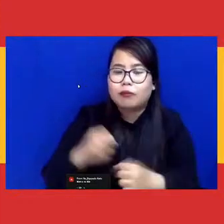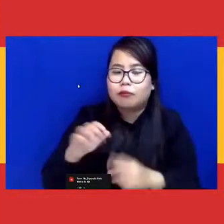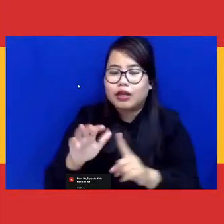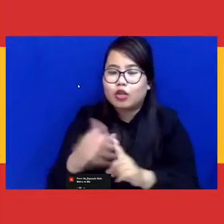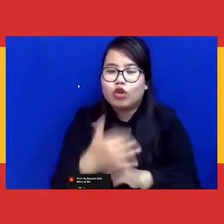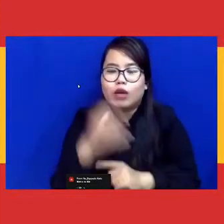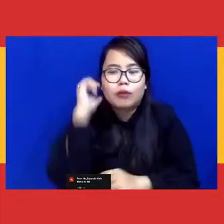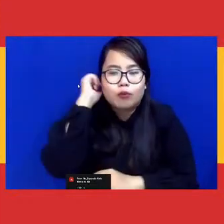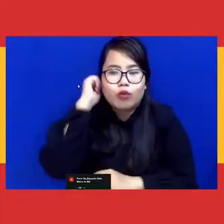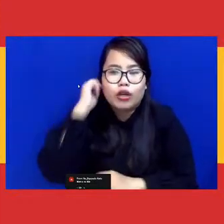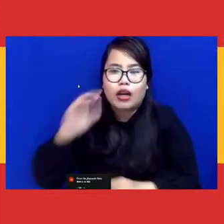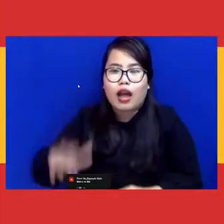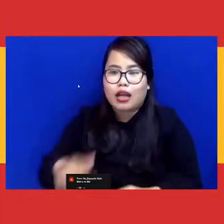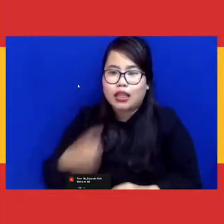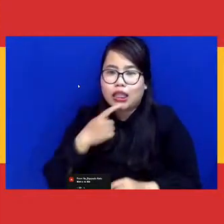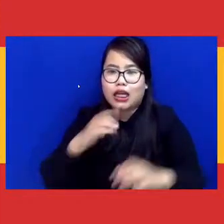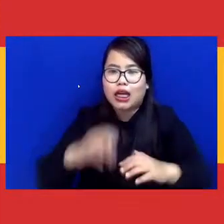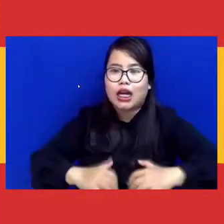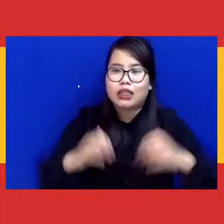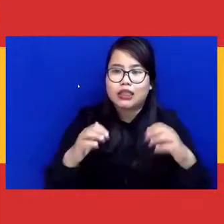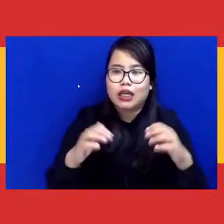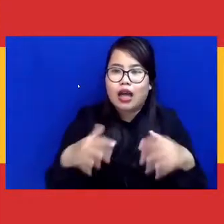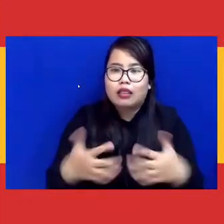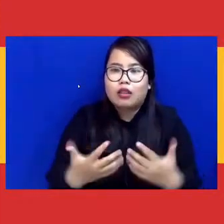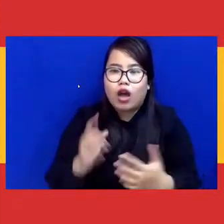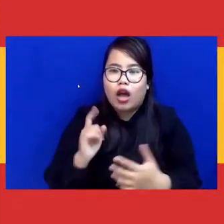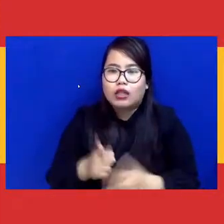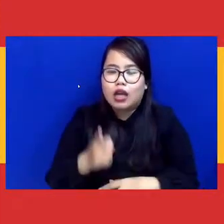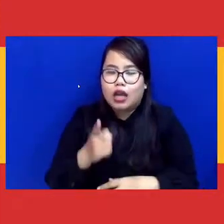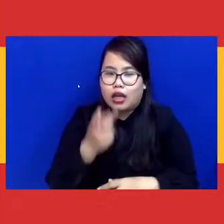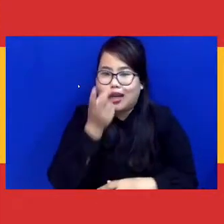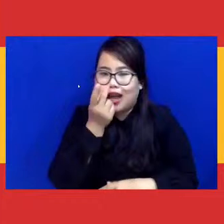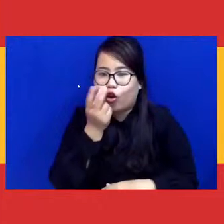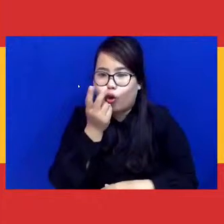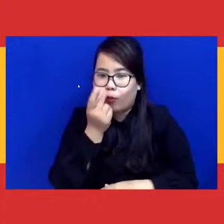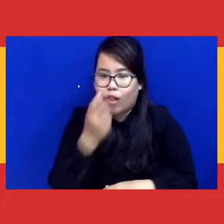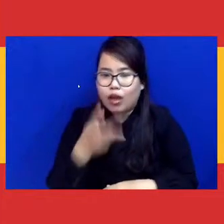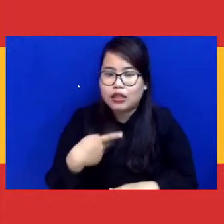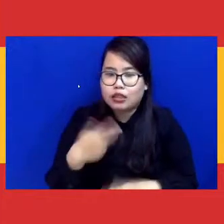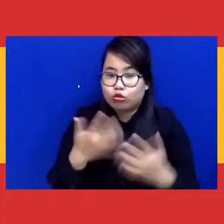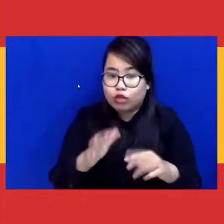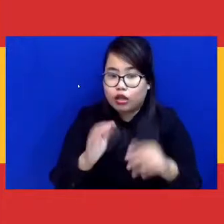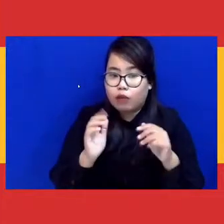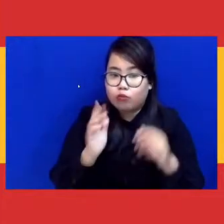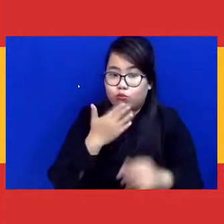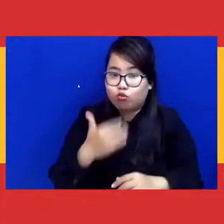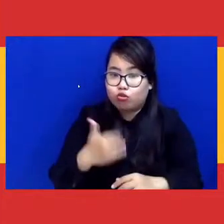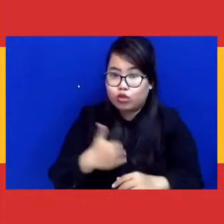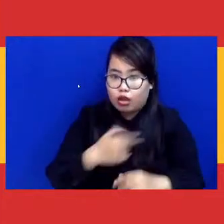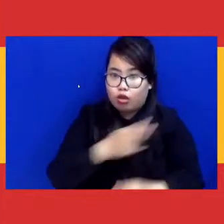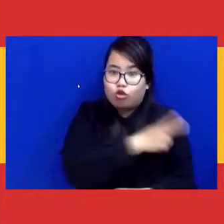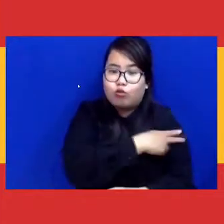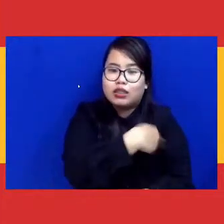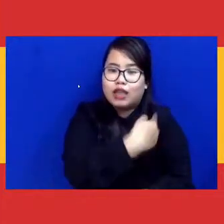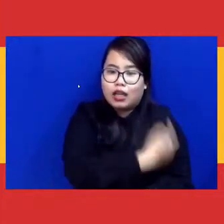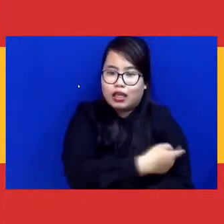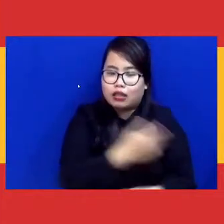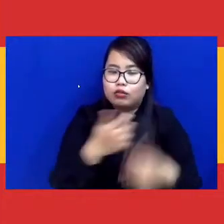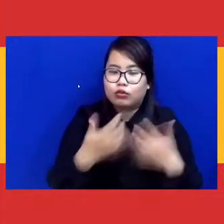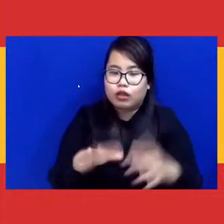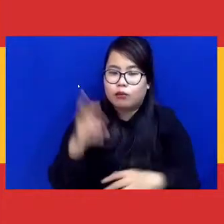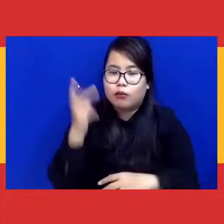dari kekerasan. Kemudian juga narkoba, sudahnya rumah sakit apa yang